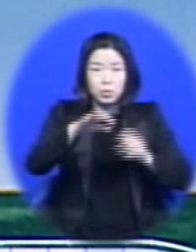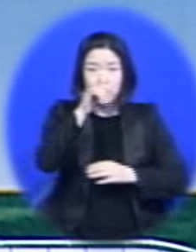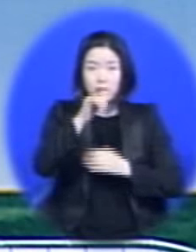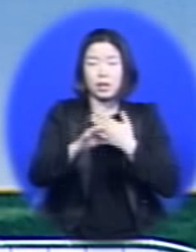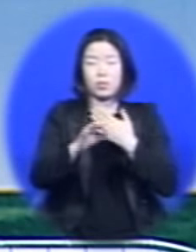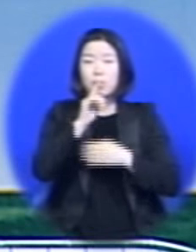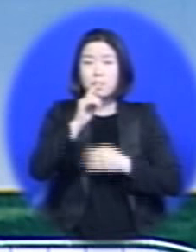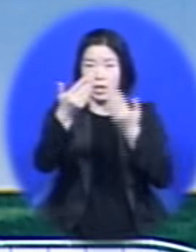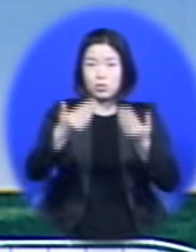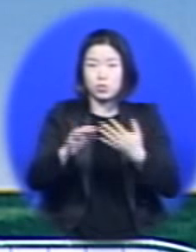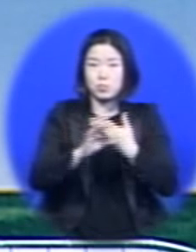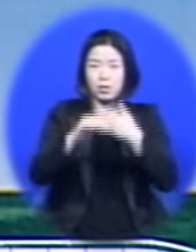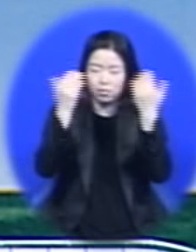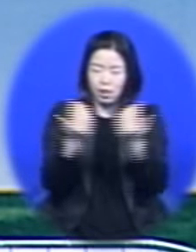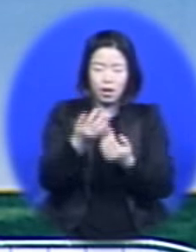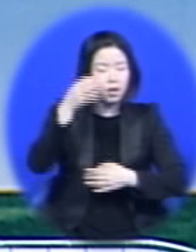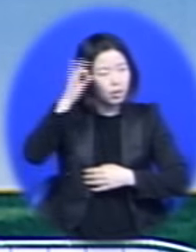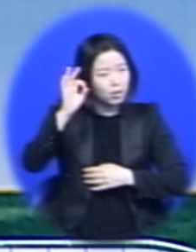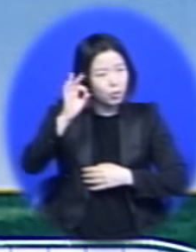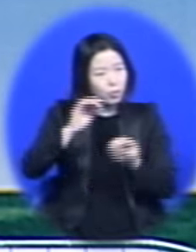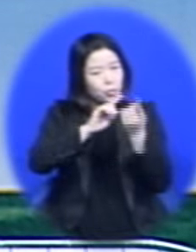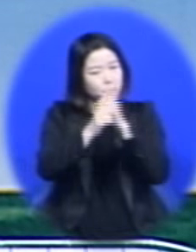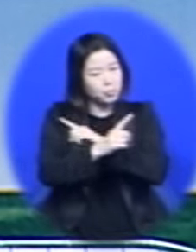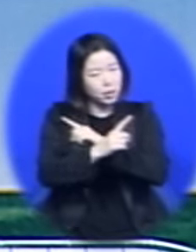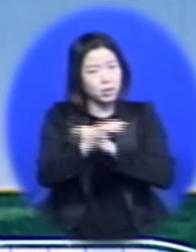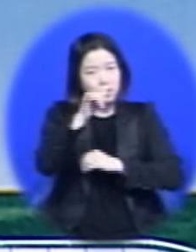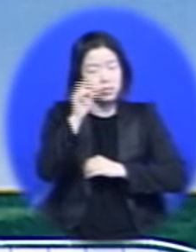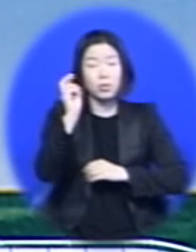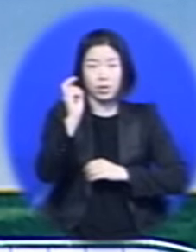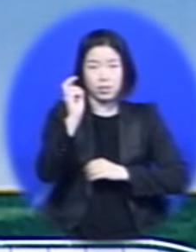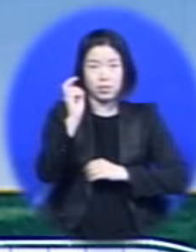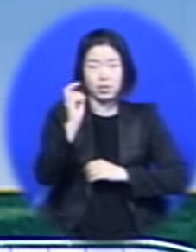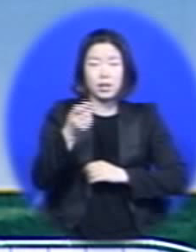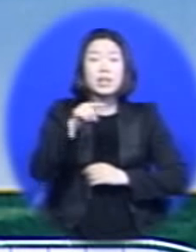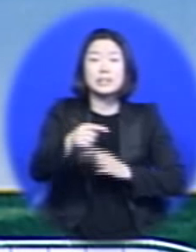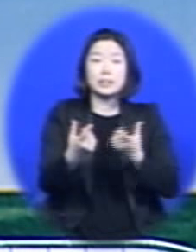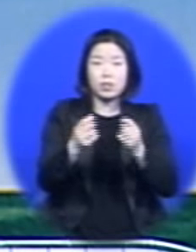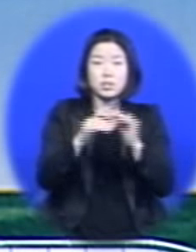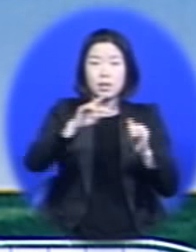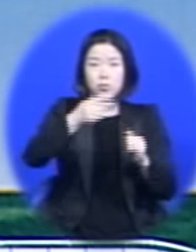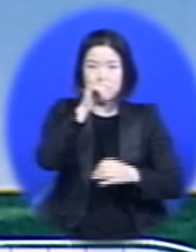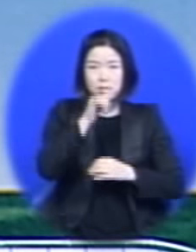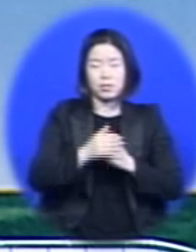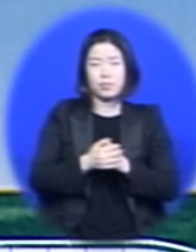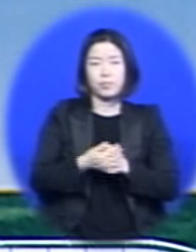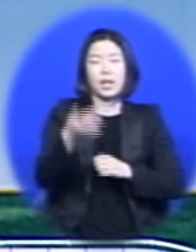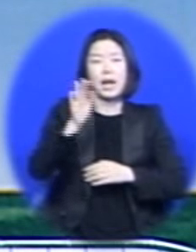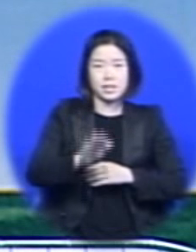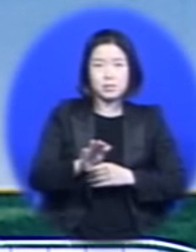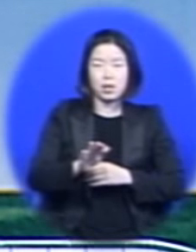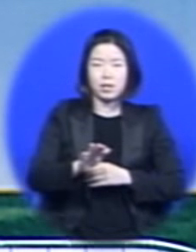다들 깨닫고 뭔가 변화가 오지 않겠습니까? 그런 사람도 있습니다.